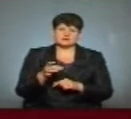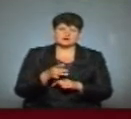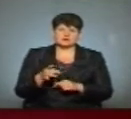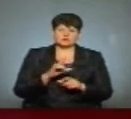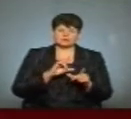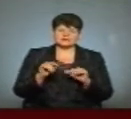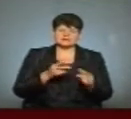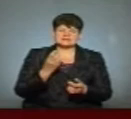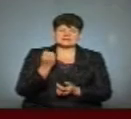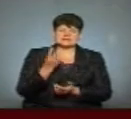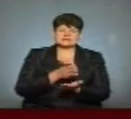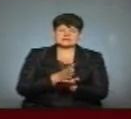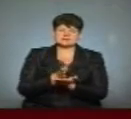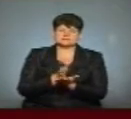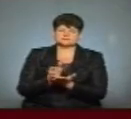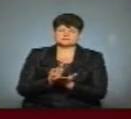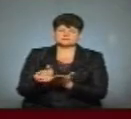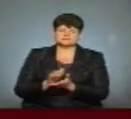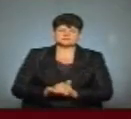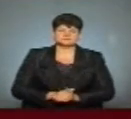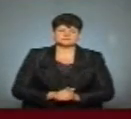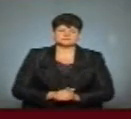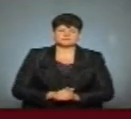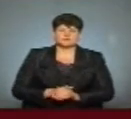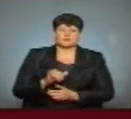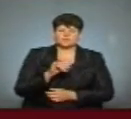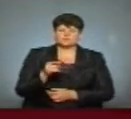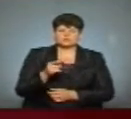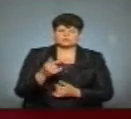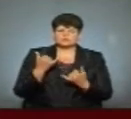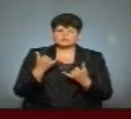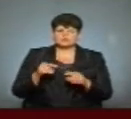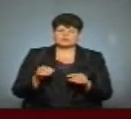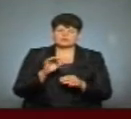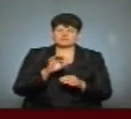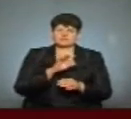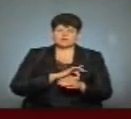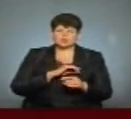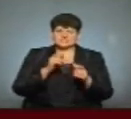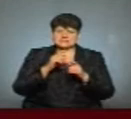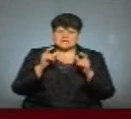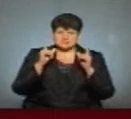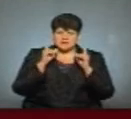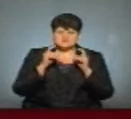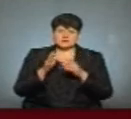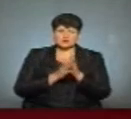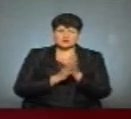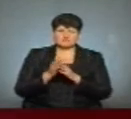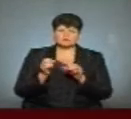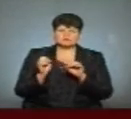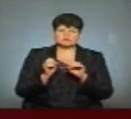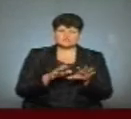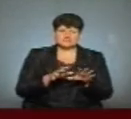за 13 маршрутами. У Тернополі відсьогодні використані маски та рукавиці можна здати на